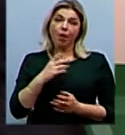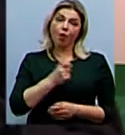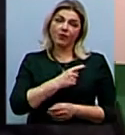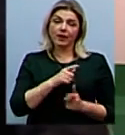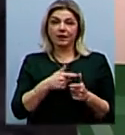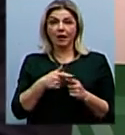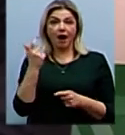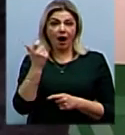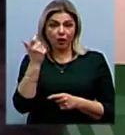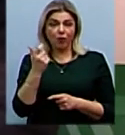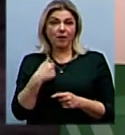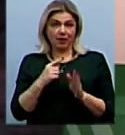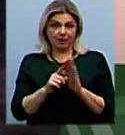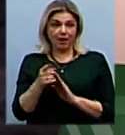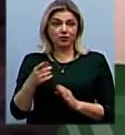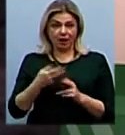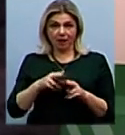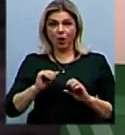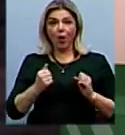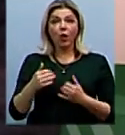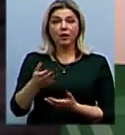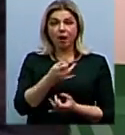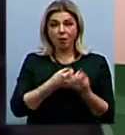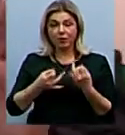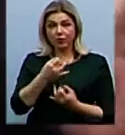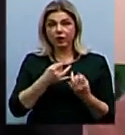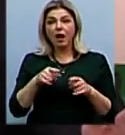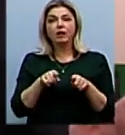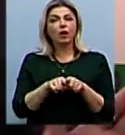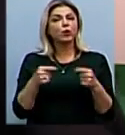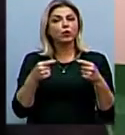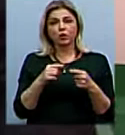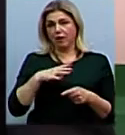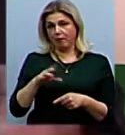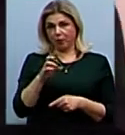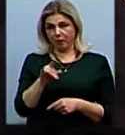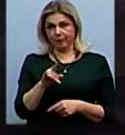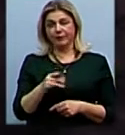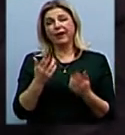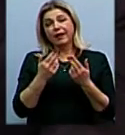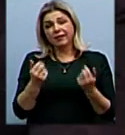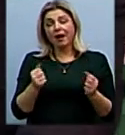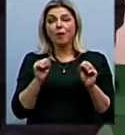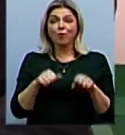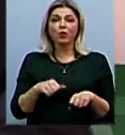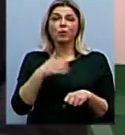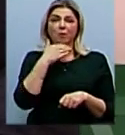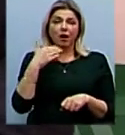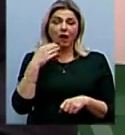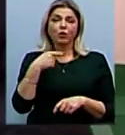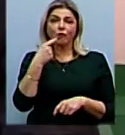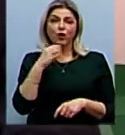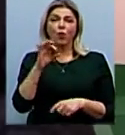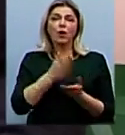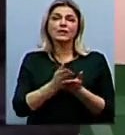ми нещодавно з колегами це обмірковували, то такого б точно не було. Да, ну, можна багато говорити там про